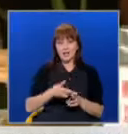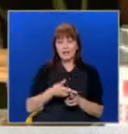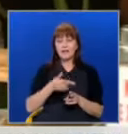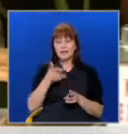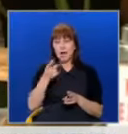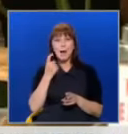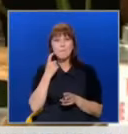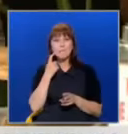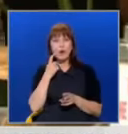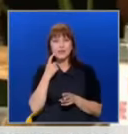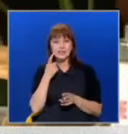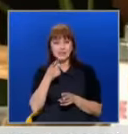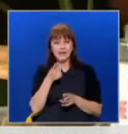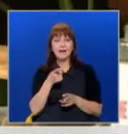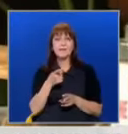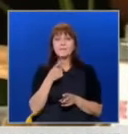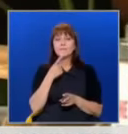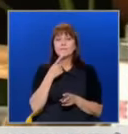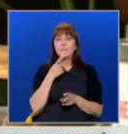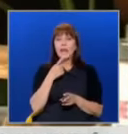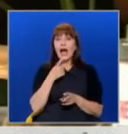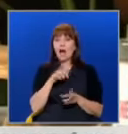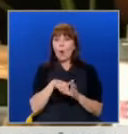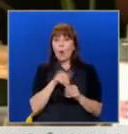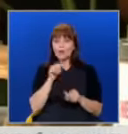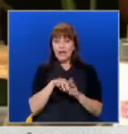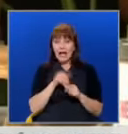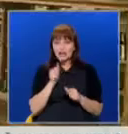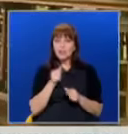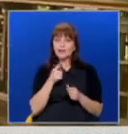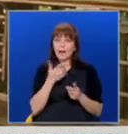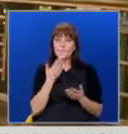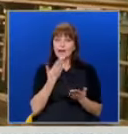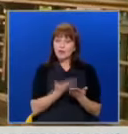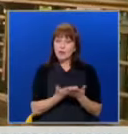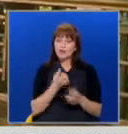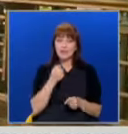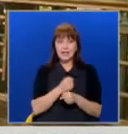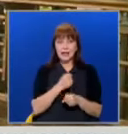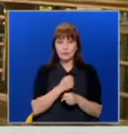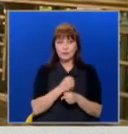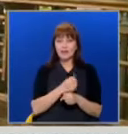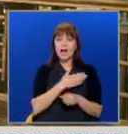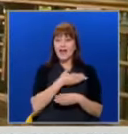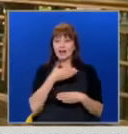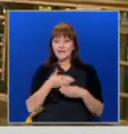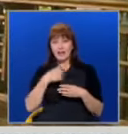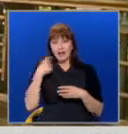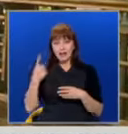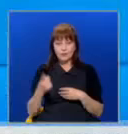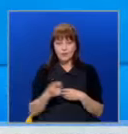които отказват подходяща за квалификацията им работа. И от началото на годината 58 души в Гоце Делчев са с прекратена